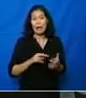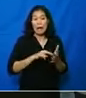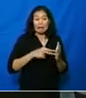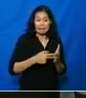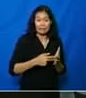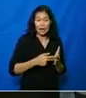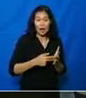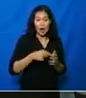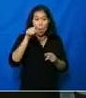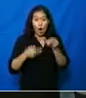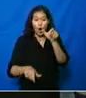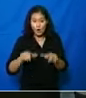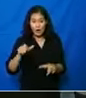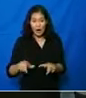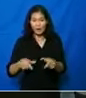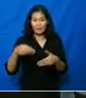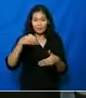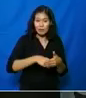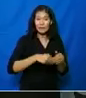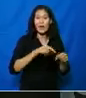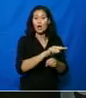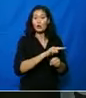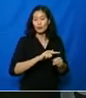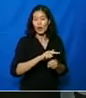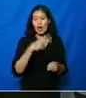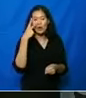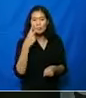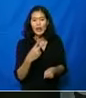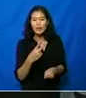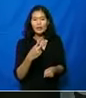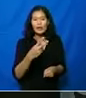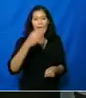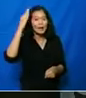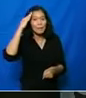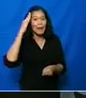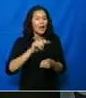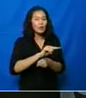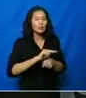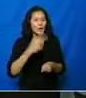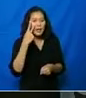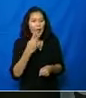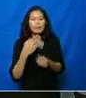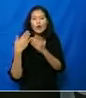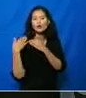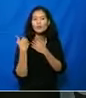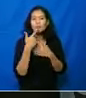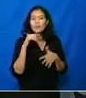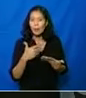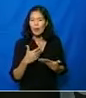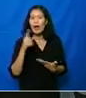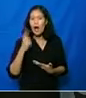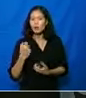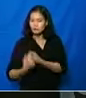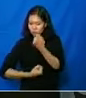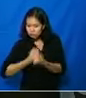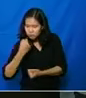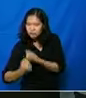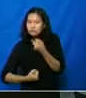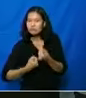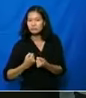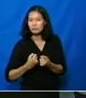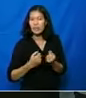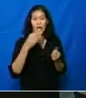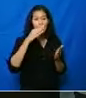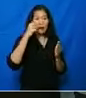ini menunjukkan kualitas kepemimpinannya untuk bisa menjalankan semua kebijakan yang telah dikeluarkan